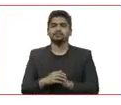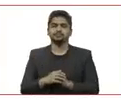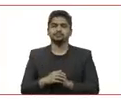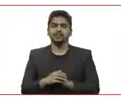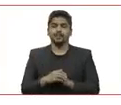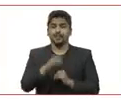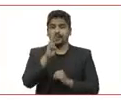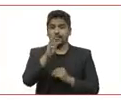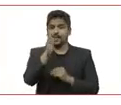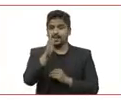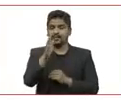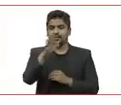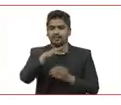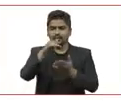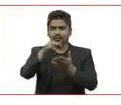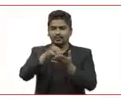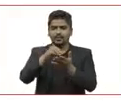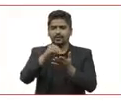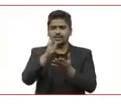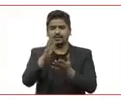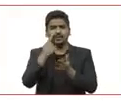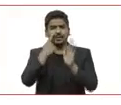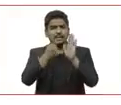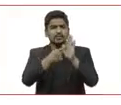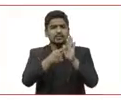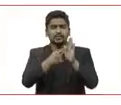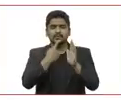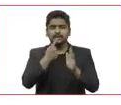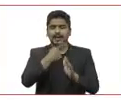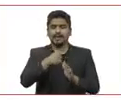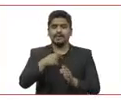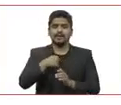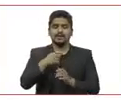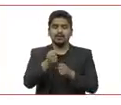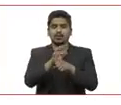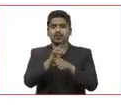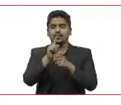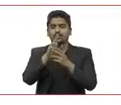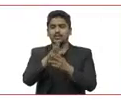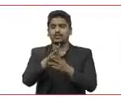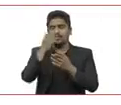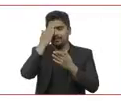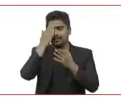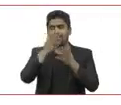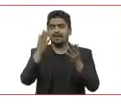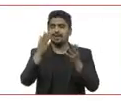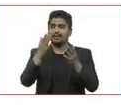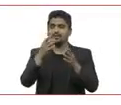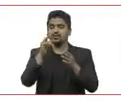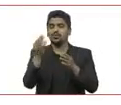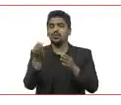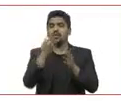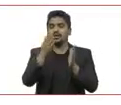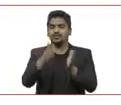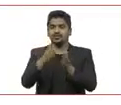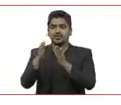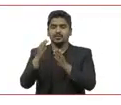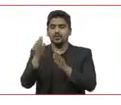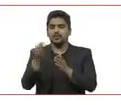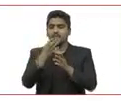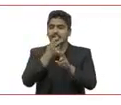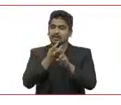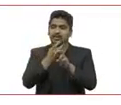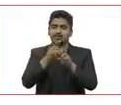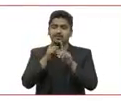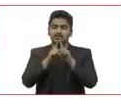यसैले गर्दा यी सबै तथ्याङ्कहरूले हामीलाई के देखाउँछन् भने हामी कोभिड-19 को महामारी विरुद्धको नयाँ चरणमा नयाँ